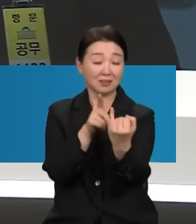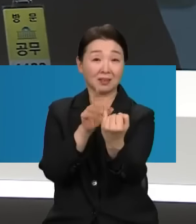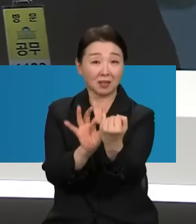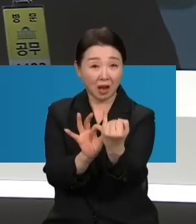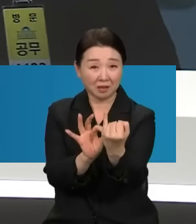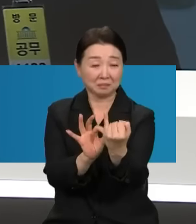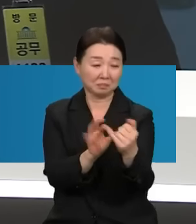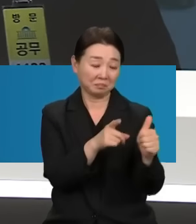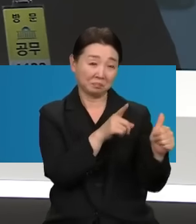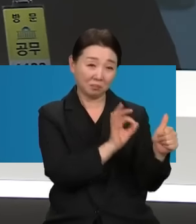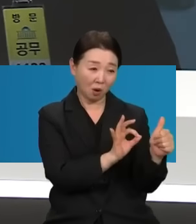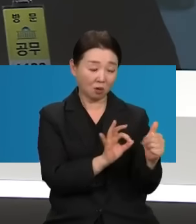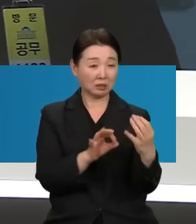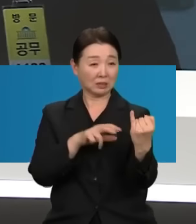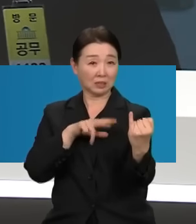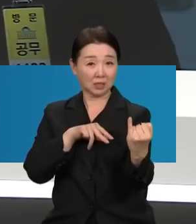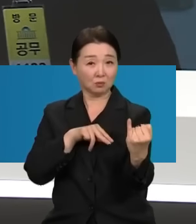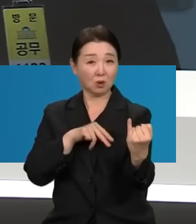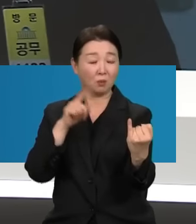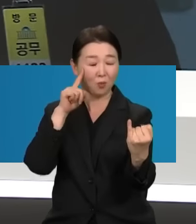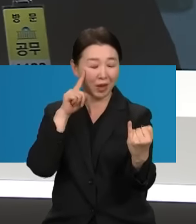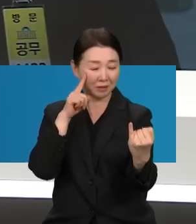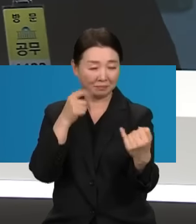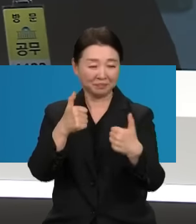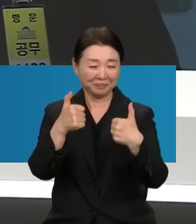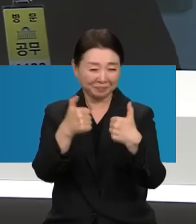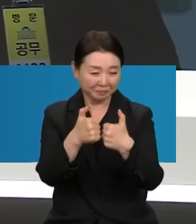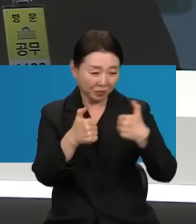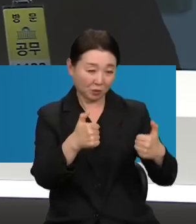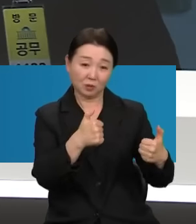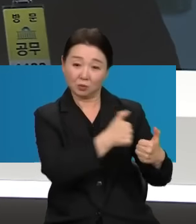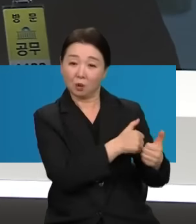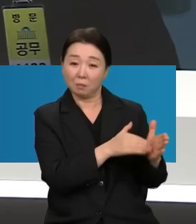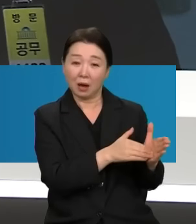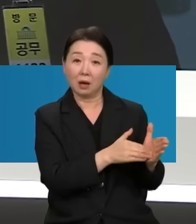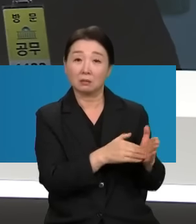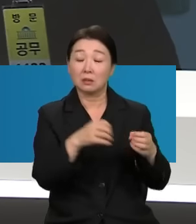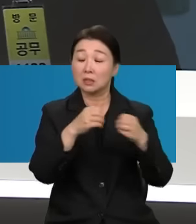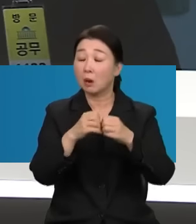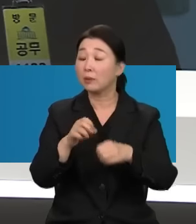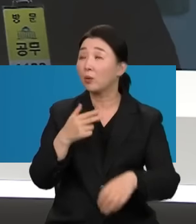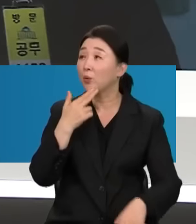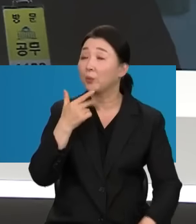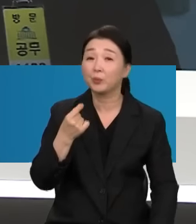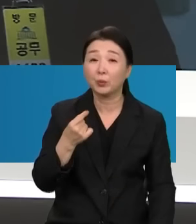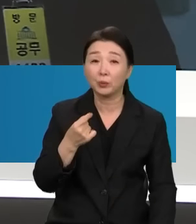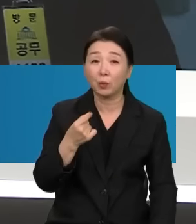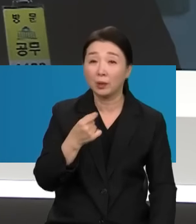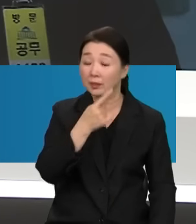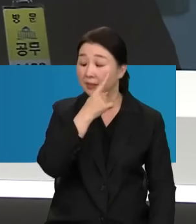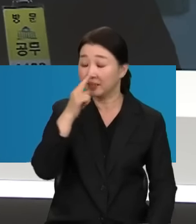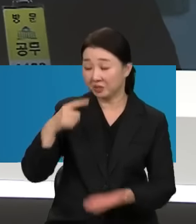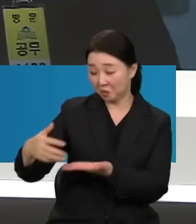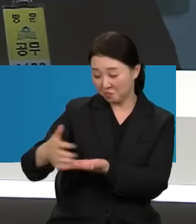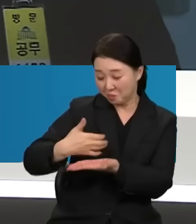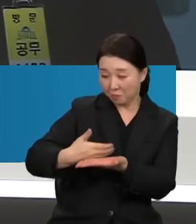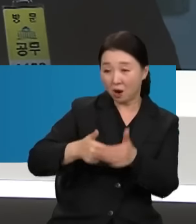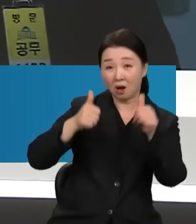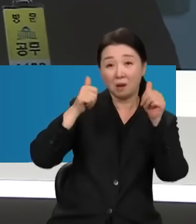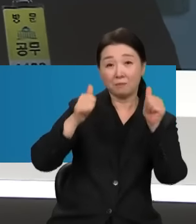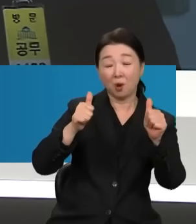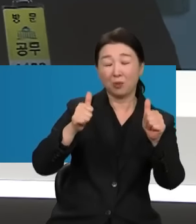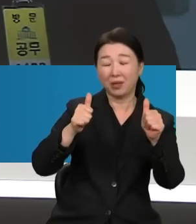씨에게 김영선 의원 세비 절반을 건넸다고 한 날 명 씨는 창원에 없었다며 증거를 다 모으는 대로 법원에